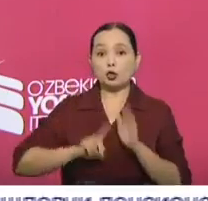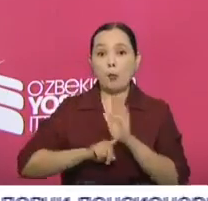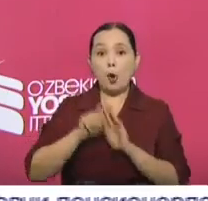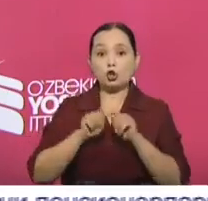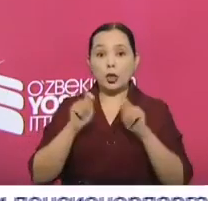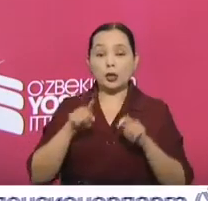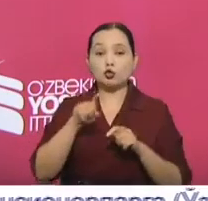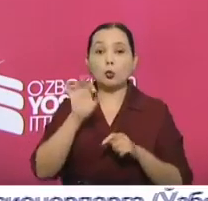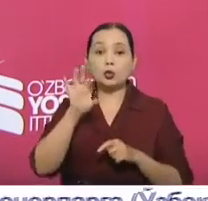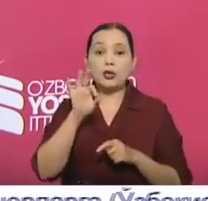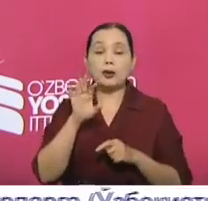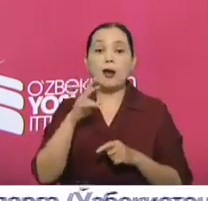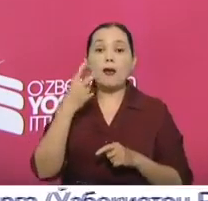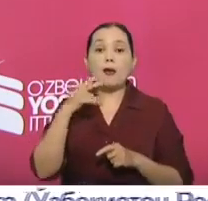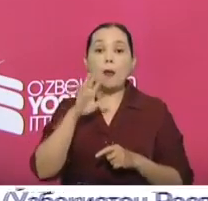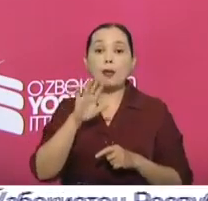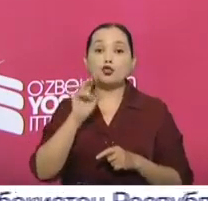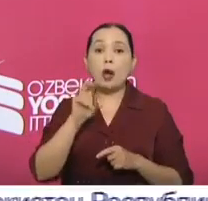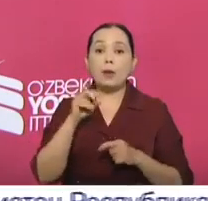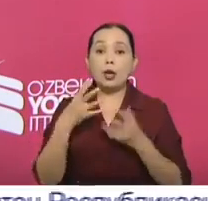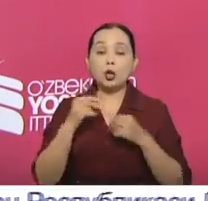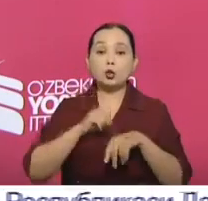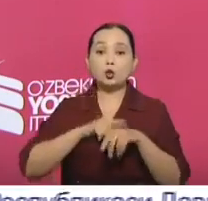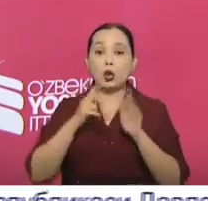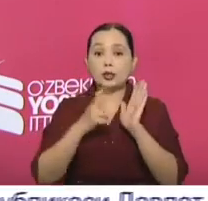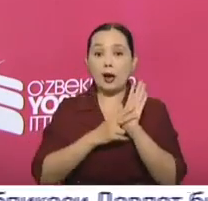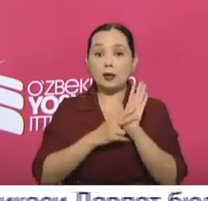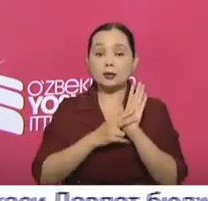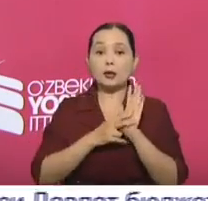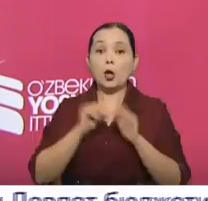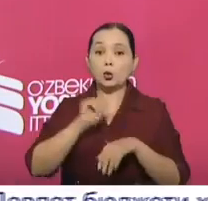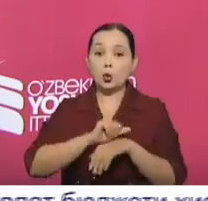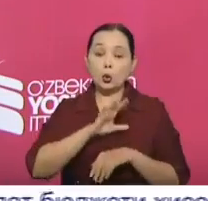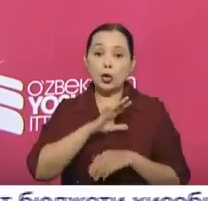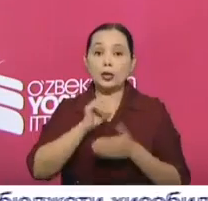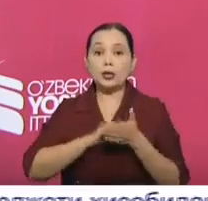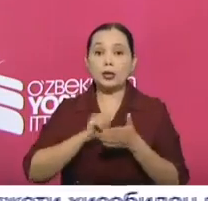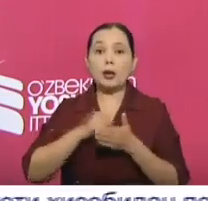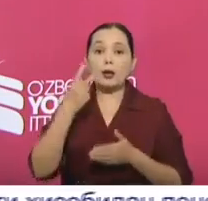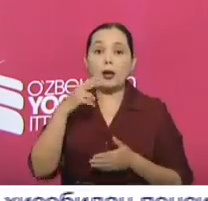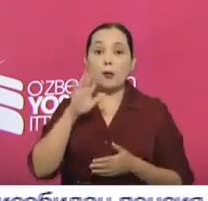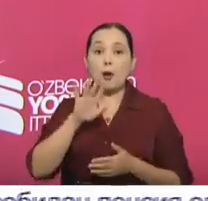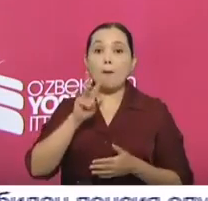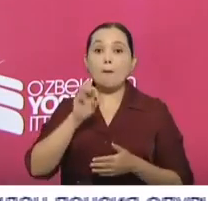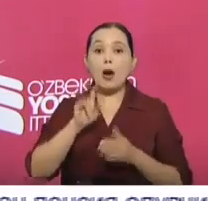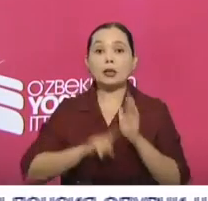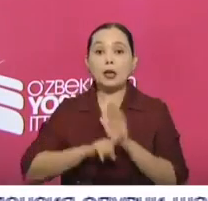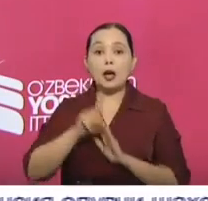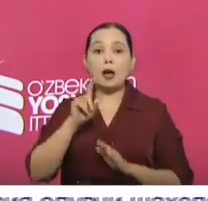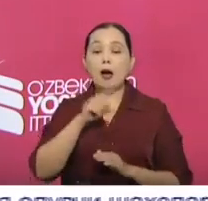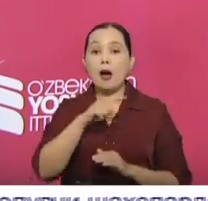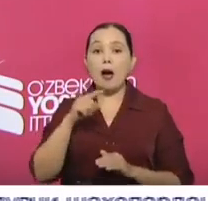ushbu Telegram kanali 25 aprel kuni soat 8:00 da to'xtatildi. Sababi 25 martdan boshlab